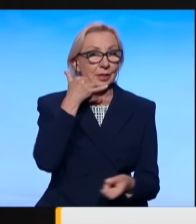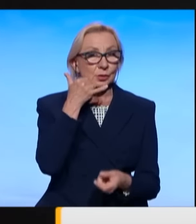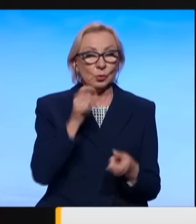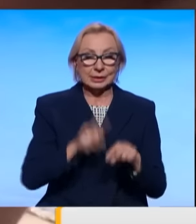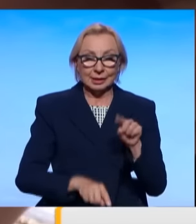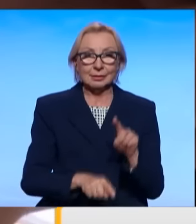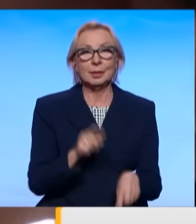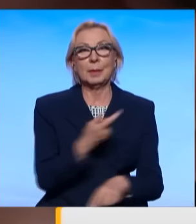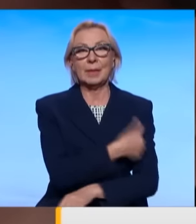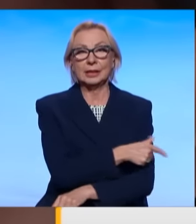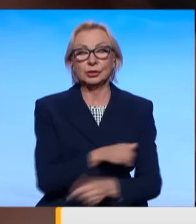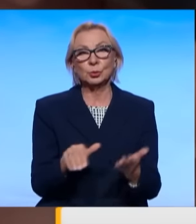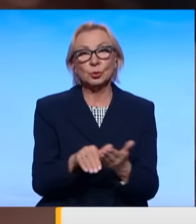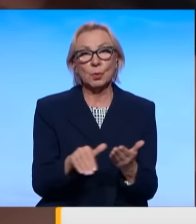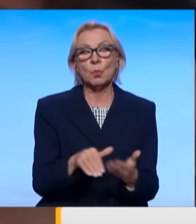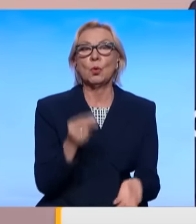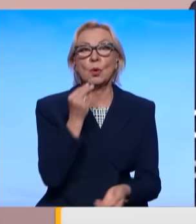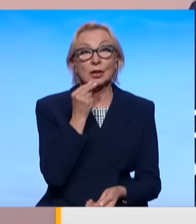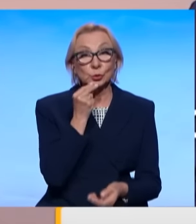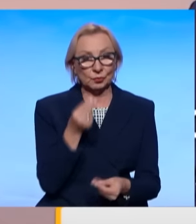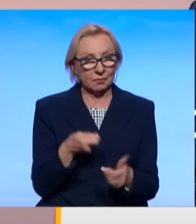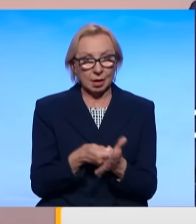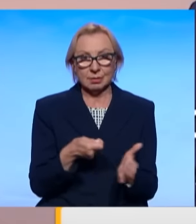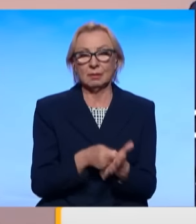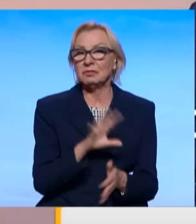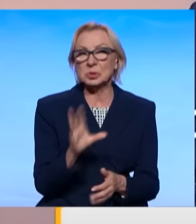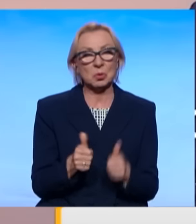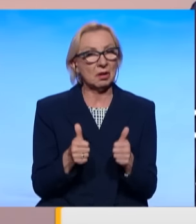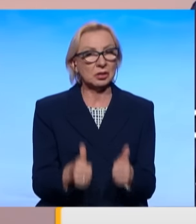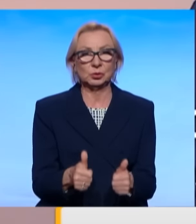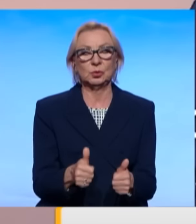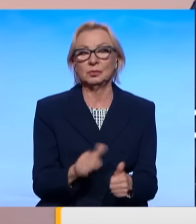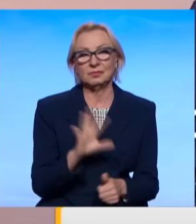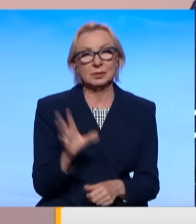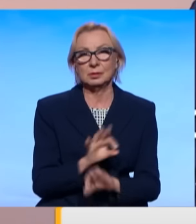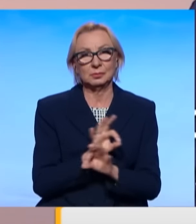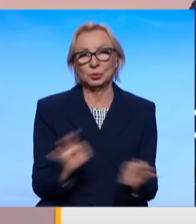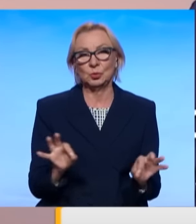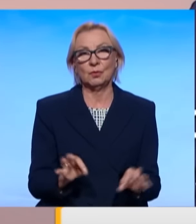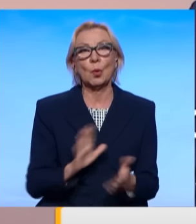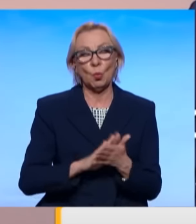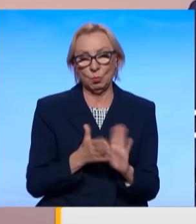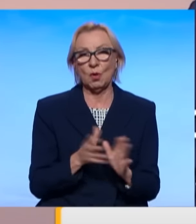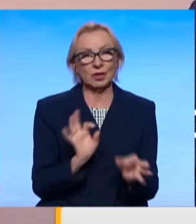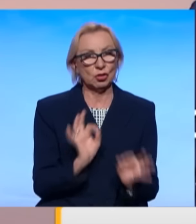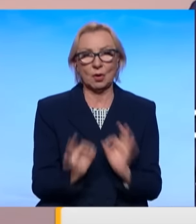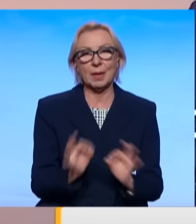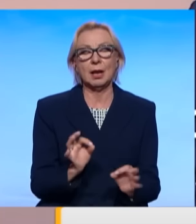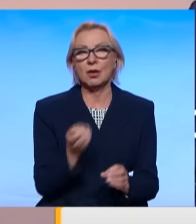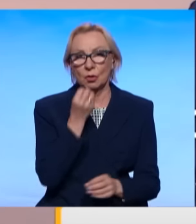необхідну медичну допомогу та харчування. Все хорошо, все замечательно. Все добре, все чудово. Умови нормальні,